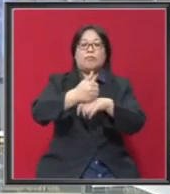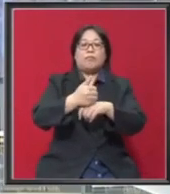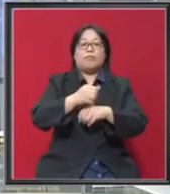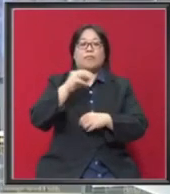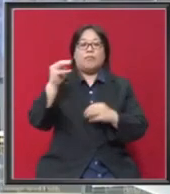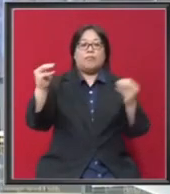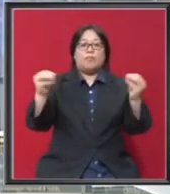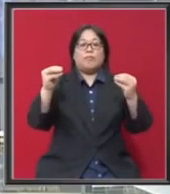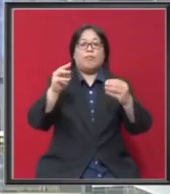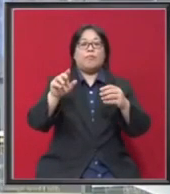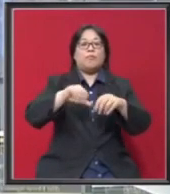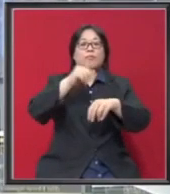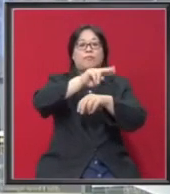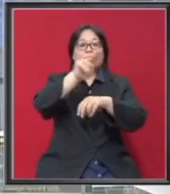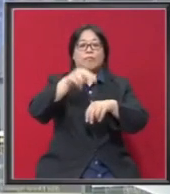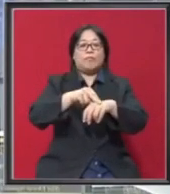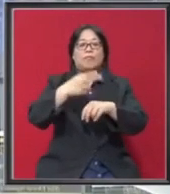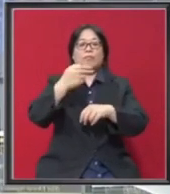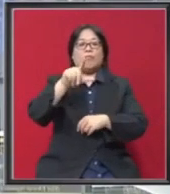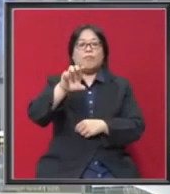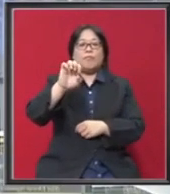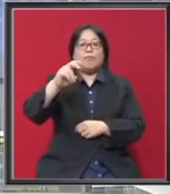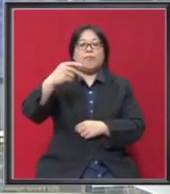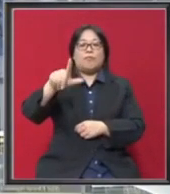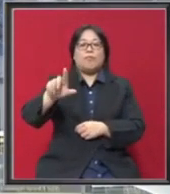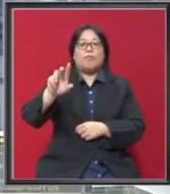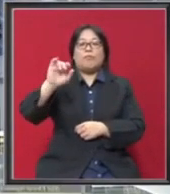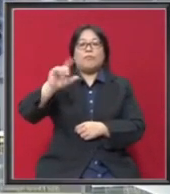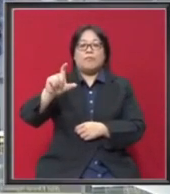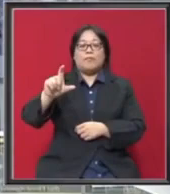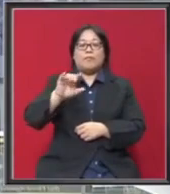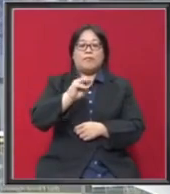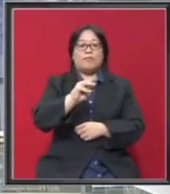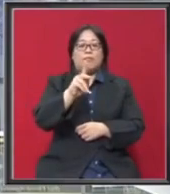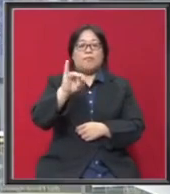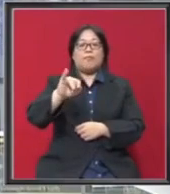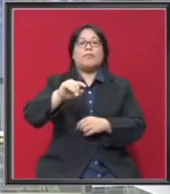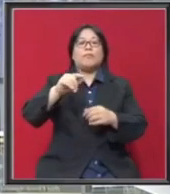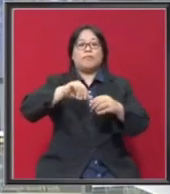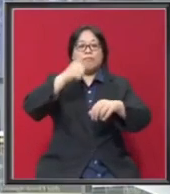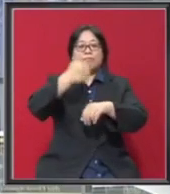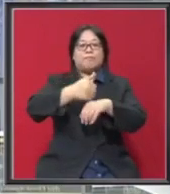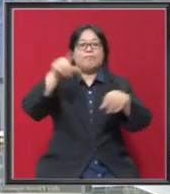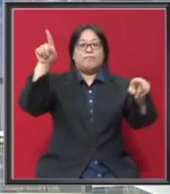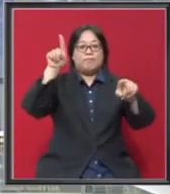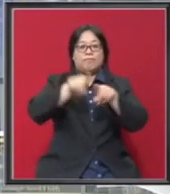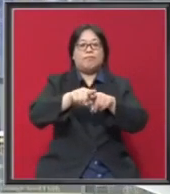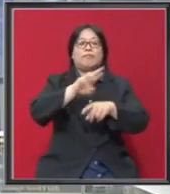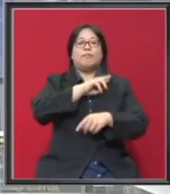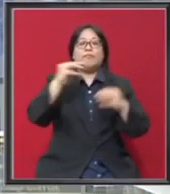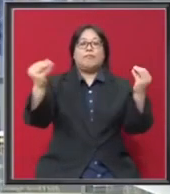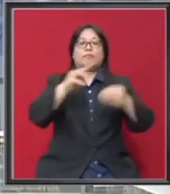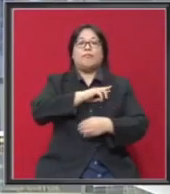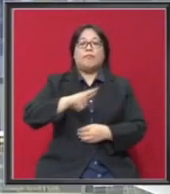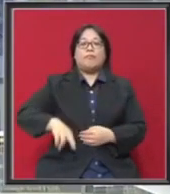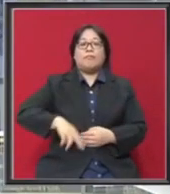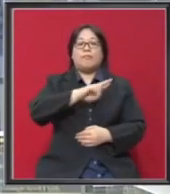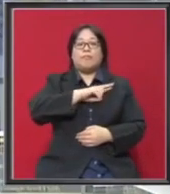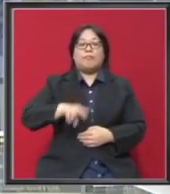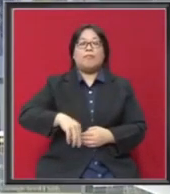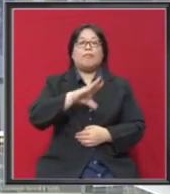majelis kebangsaan bagi hari awal Islam mki yang telah diperkenankan penemuan oleh Majlis raja-raja